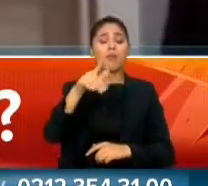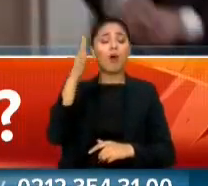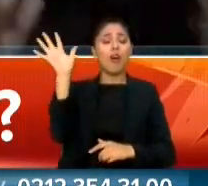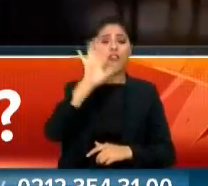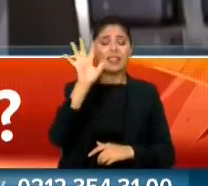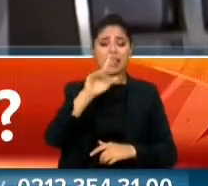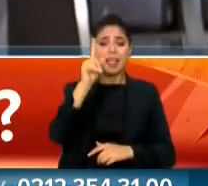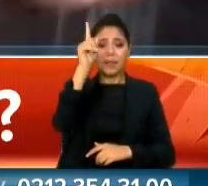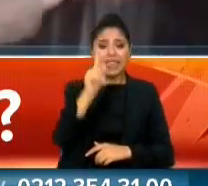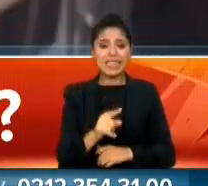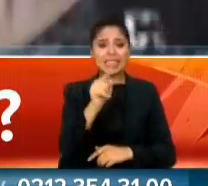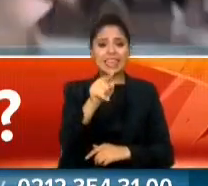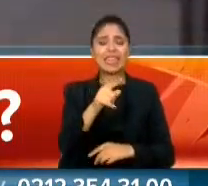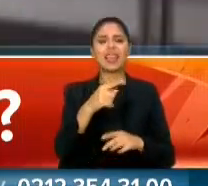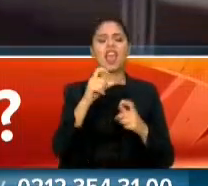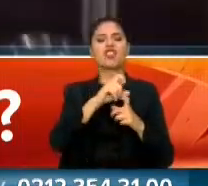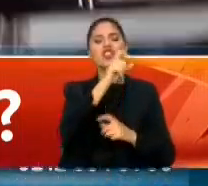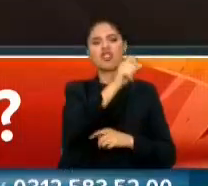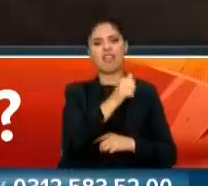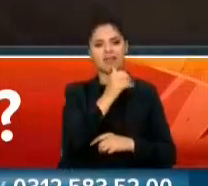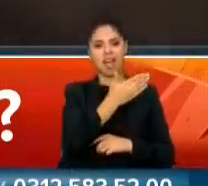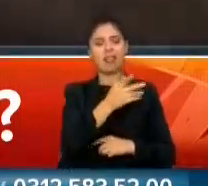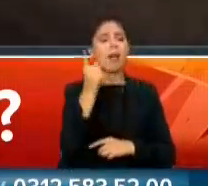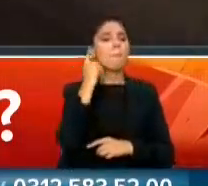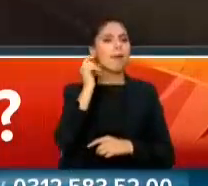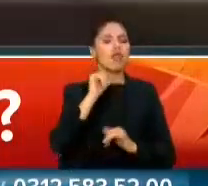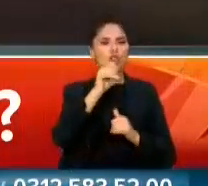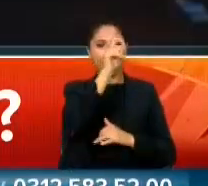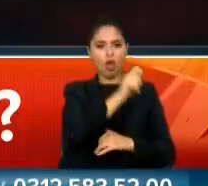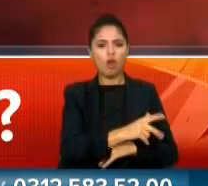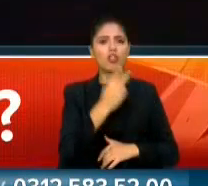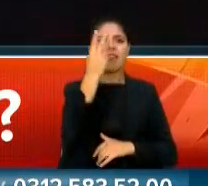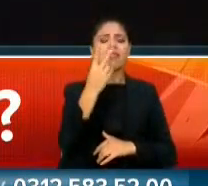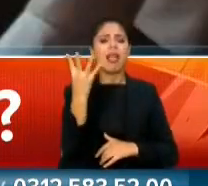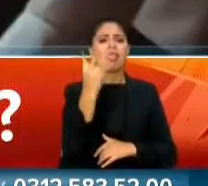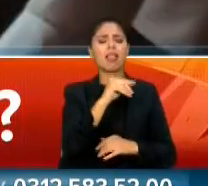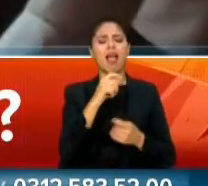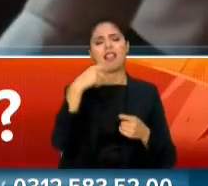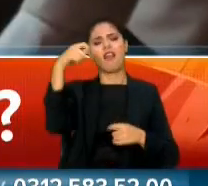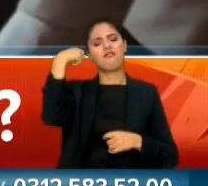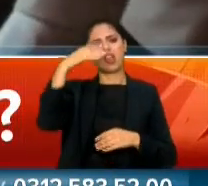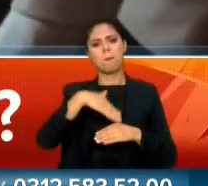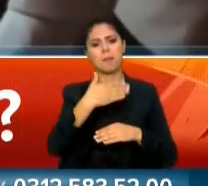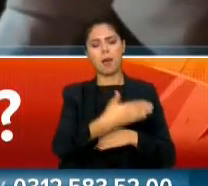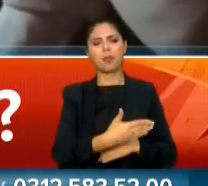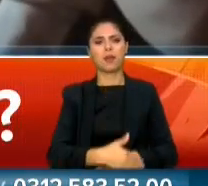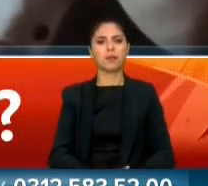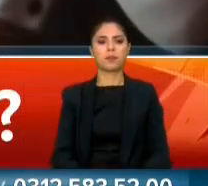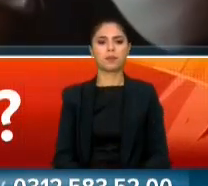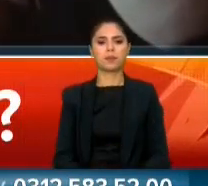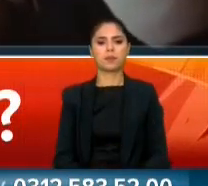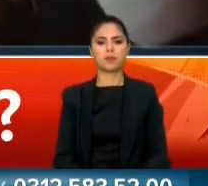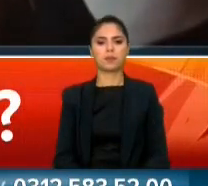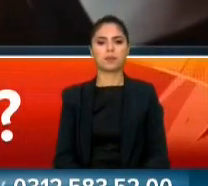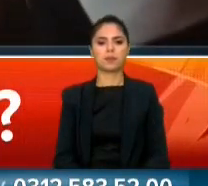perdedeki ilk James Bond, Sean Connery'di. Ünlü aktör 7 filmde Bond'a hayat verdi. He's back. Good